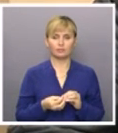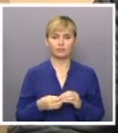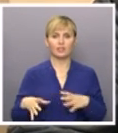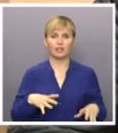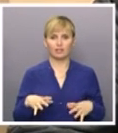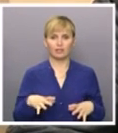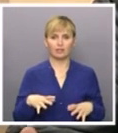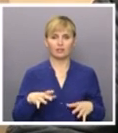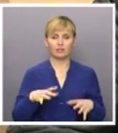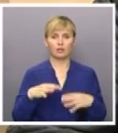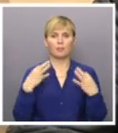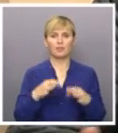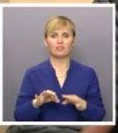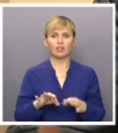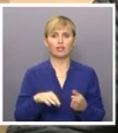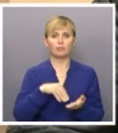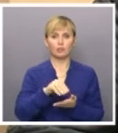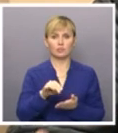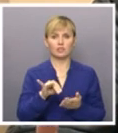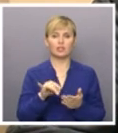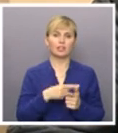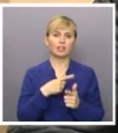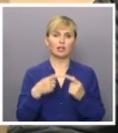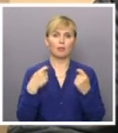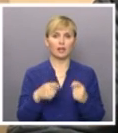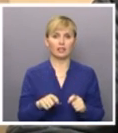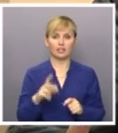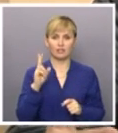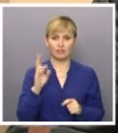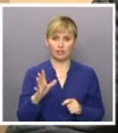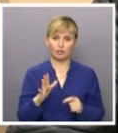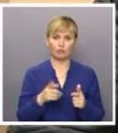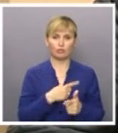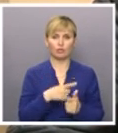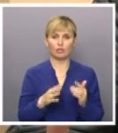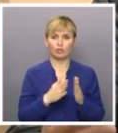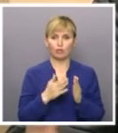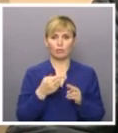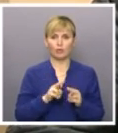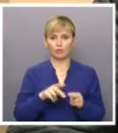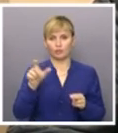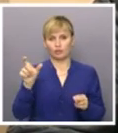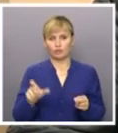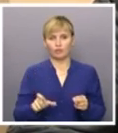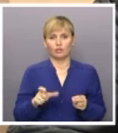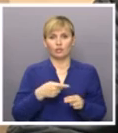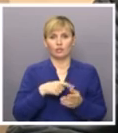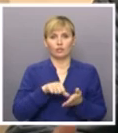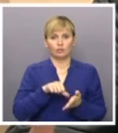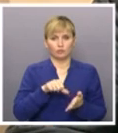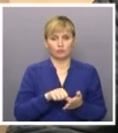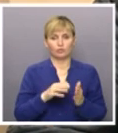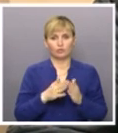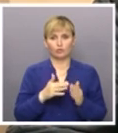рынок позволяет приобрести и продать ту недвижимость, которую человек или участник рынка